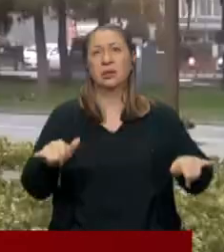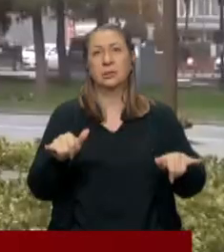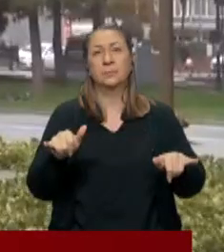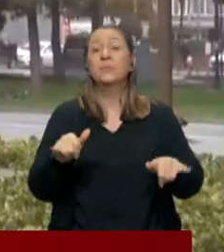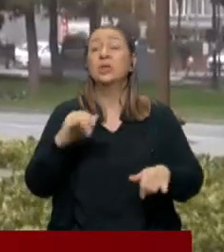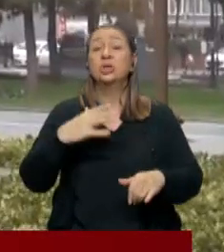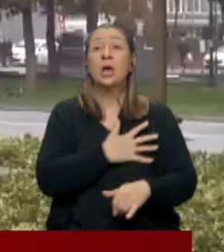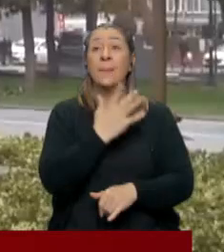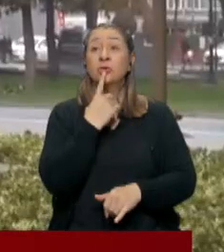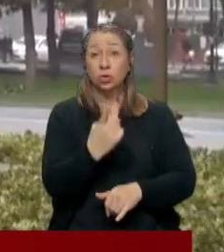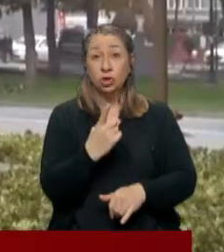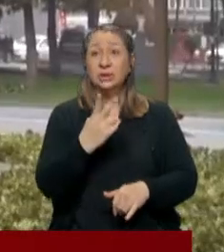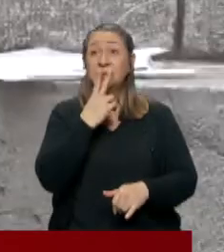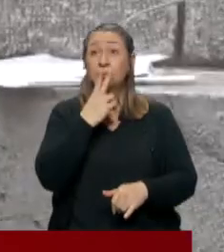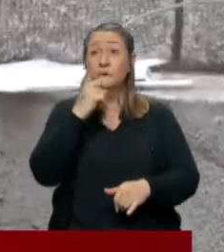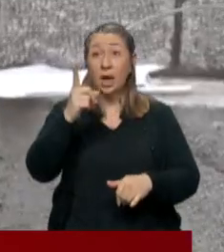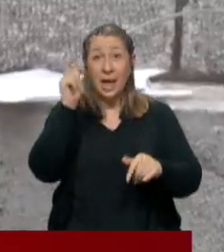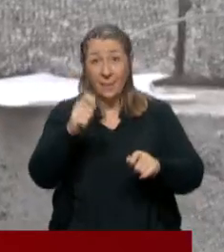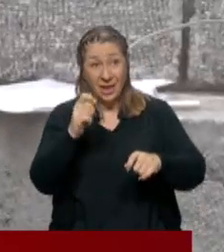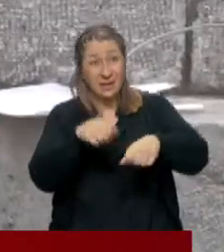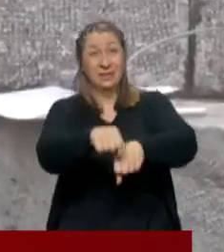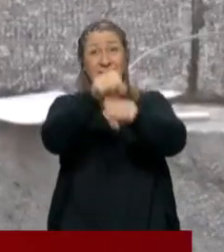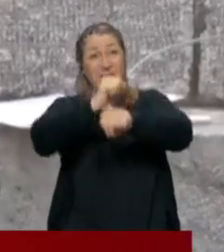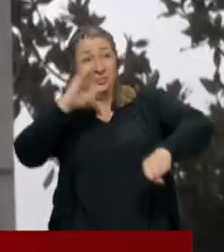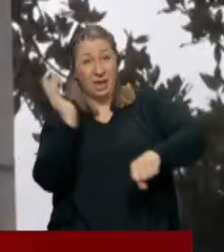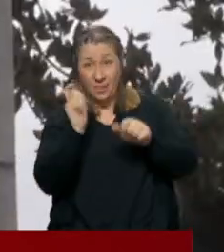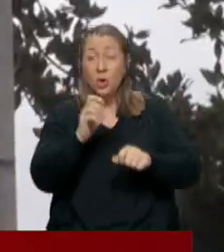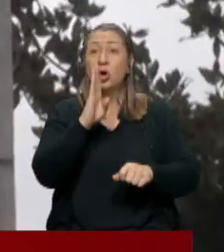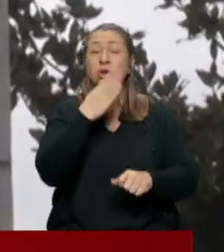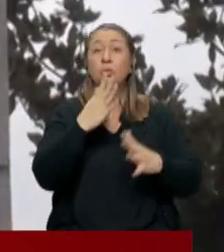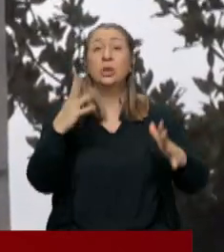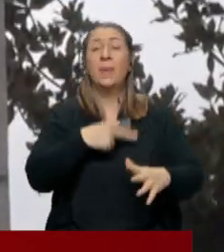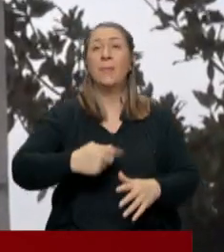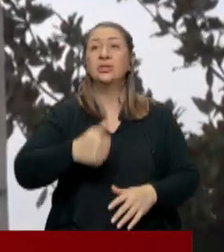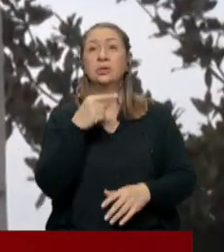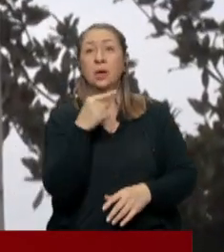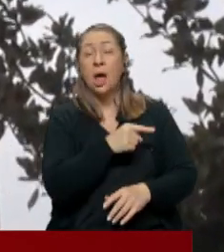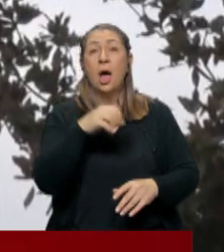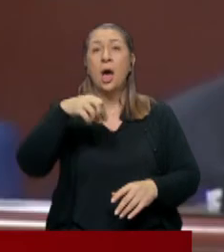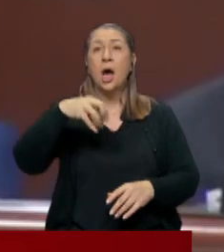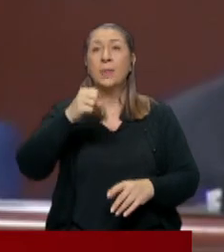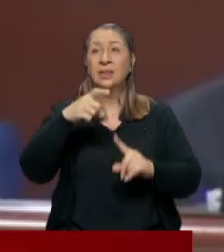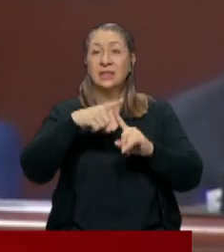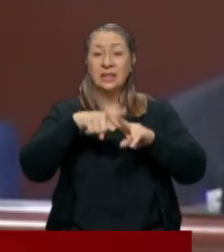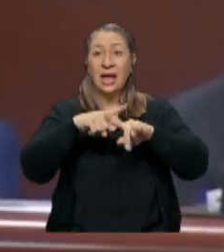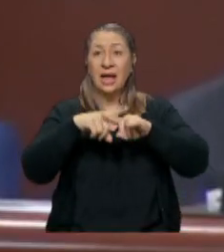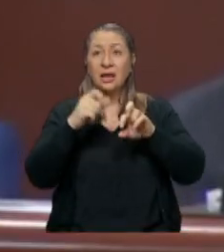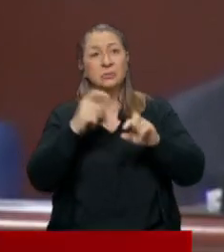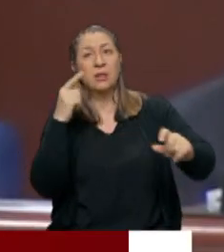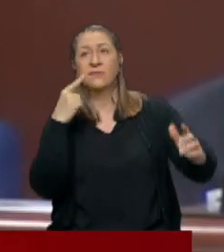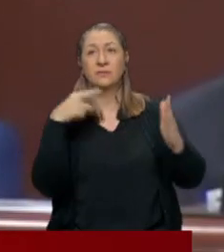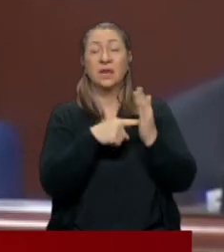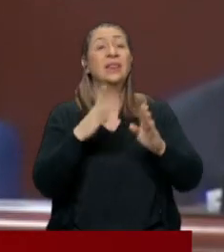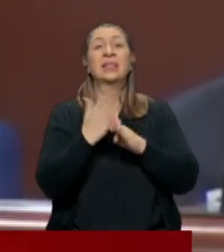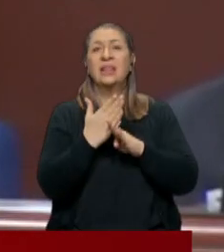tıpatıp aynıdır CHP sözcüsü Samsun'da alıntı yapılan saldırıyı kınarken Kocaeli Büyükşehir Belediye Başkanı AK Parti'li Tahir Büyük akıllı de